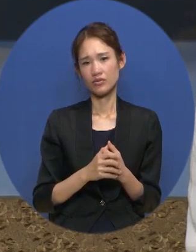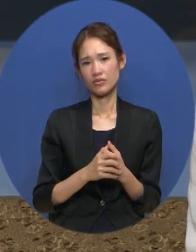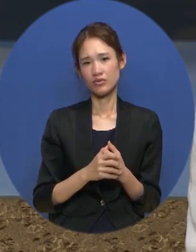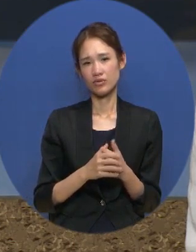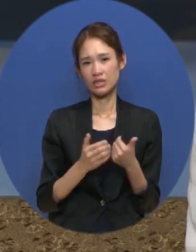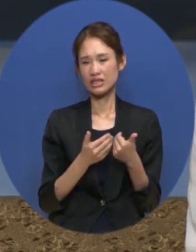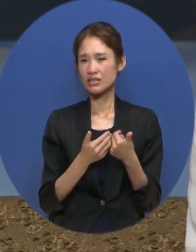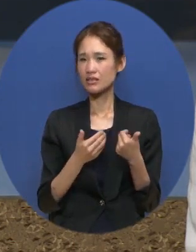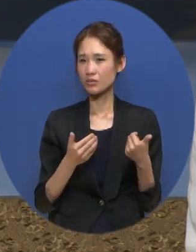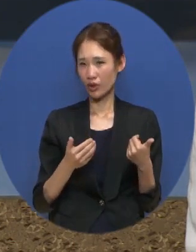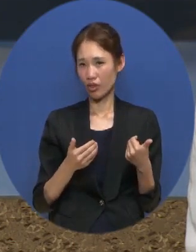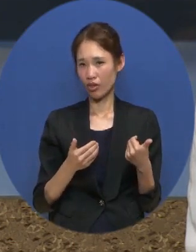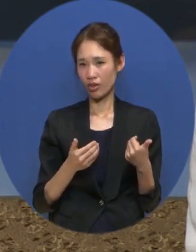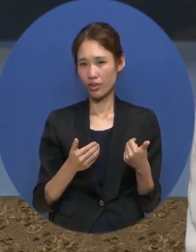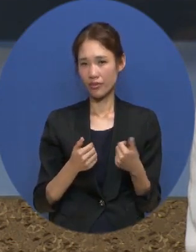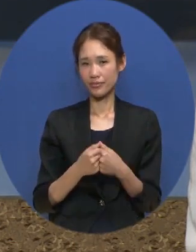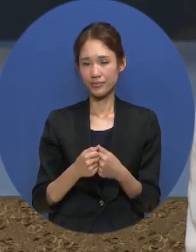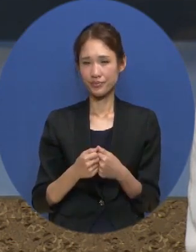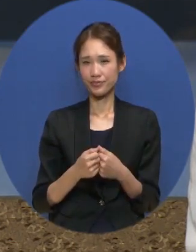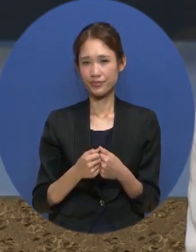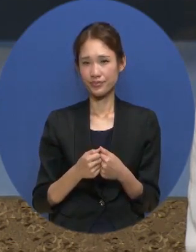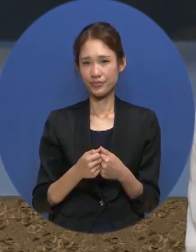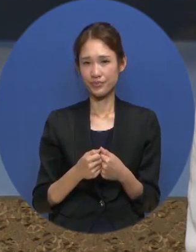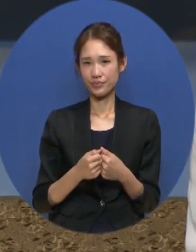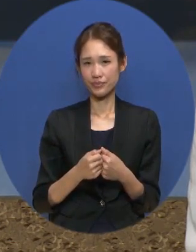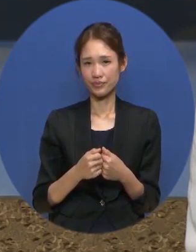이별할 때가 힘들어요. 이별할 때가.